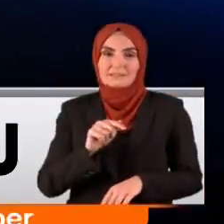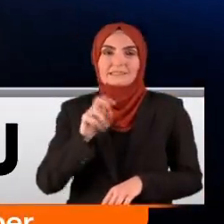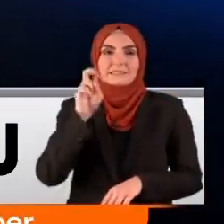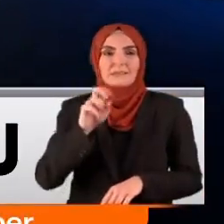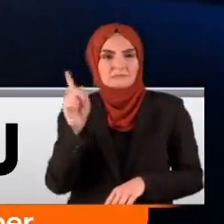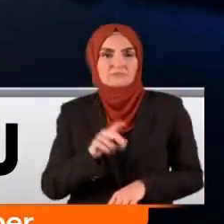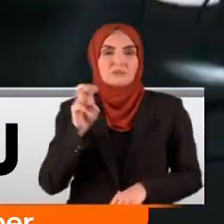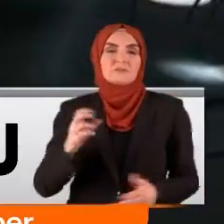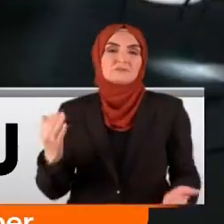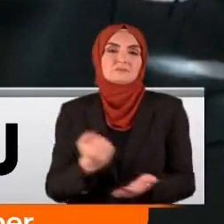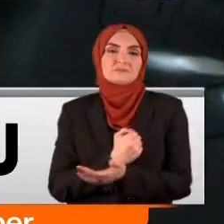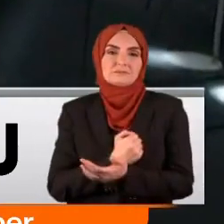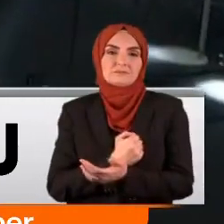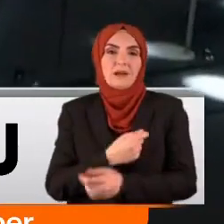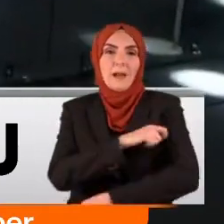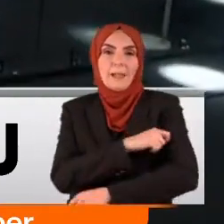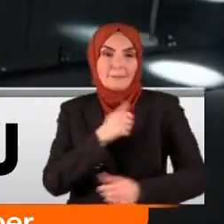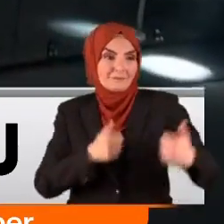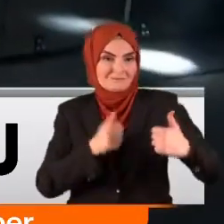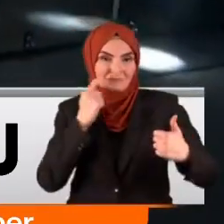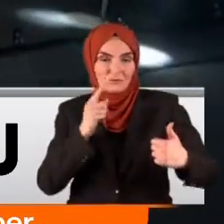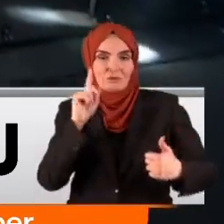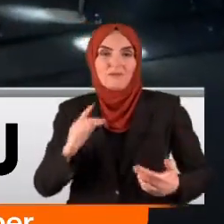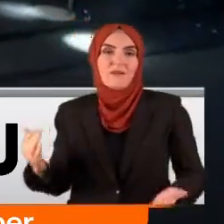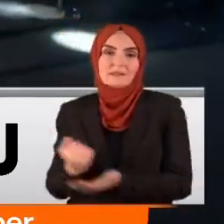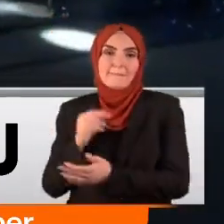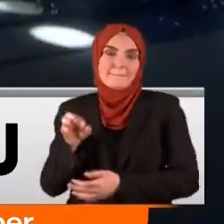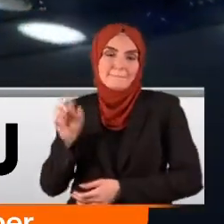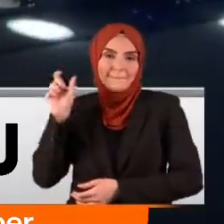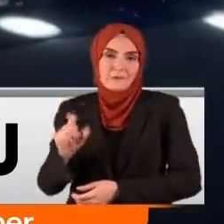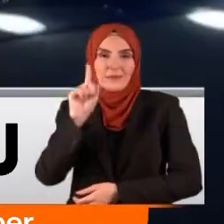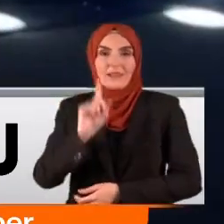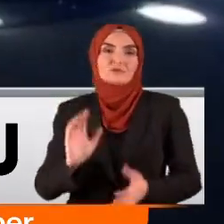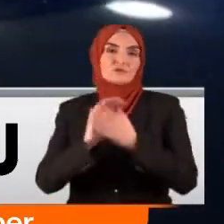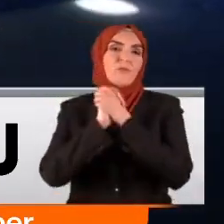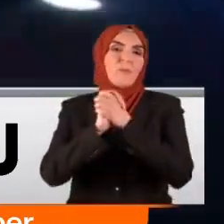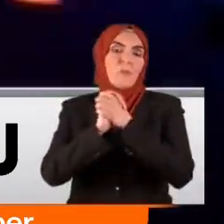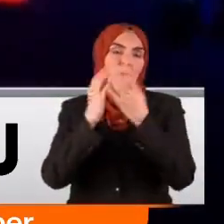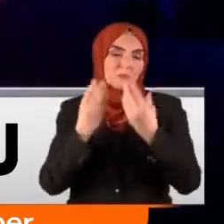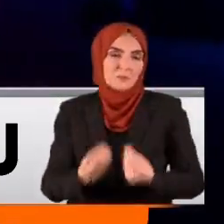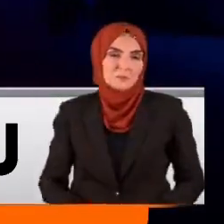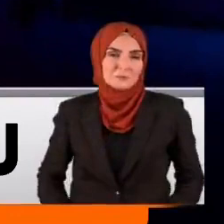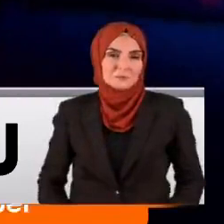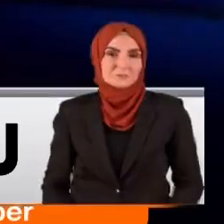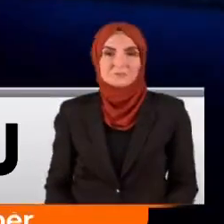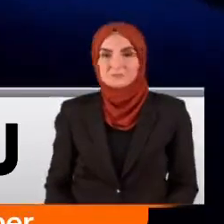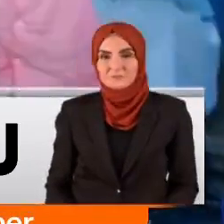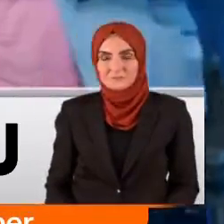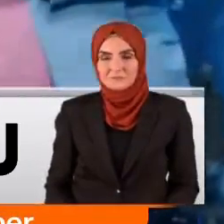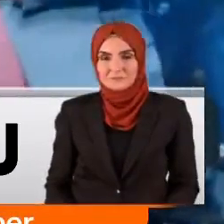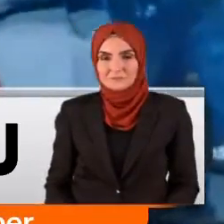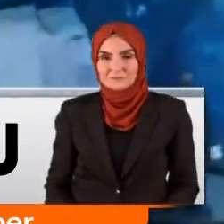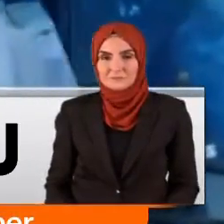Alman rakibini 6-2 yenerek ilk şampiyon oldu. 3, 2, 1... Uno, Peru,